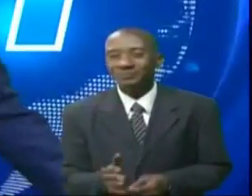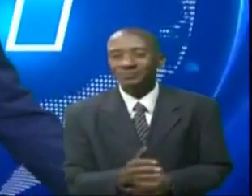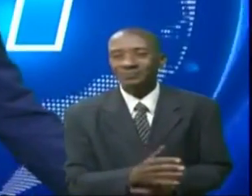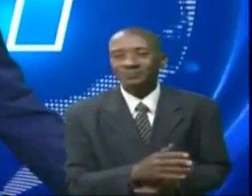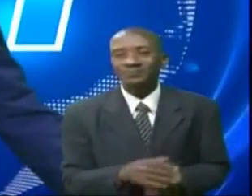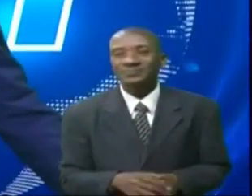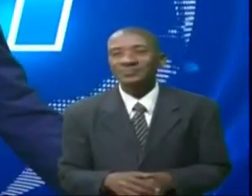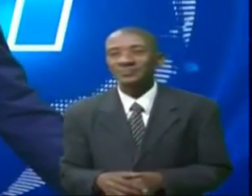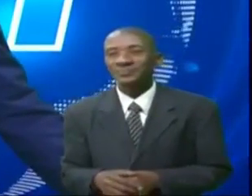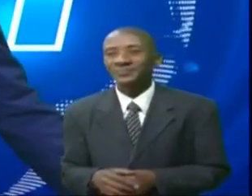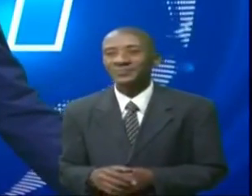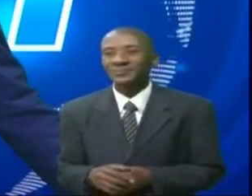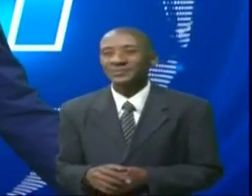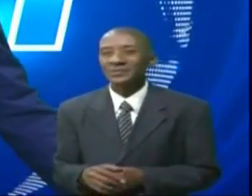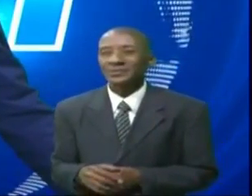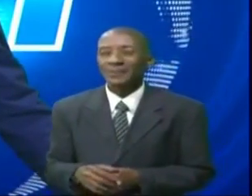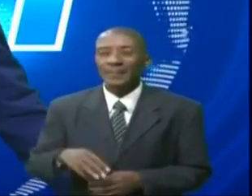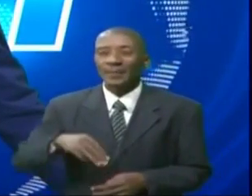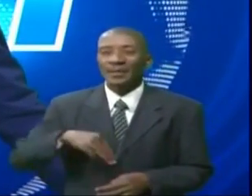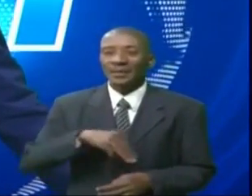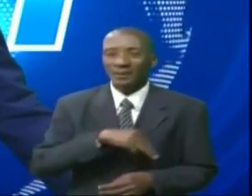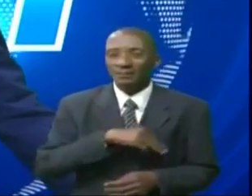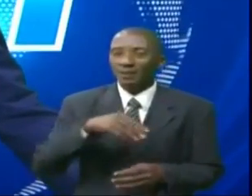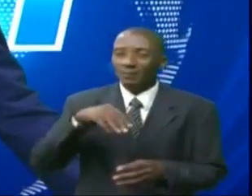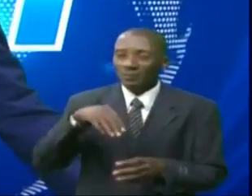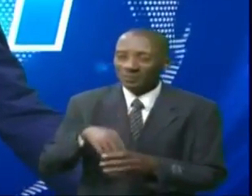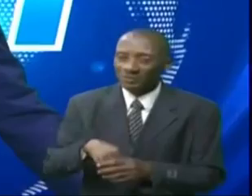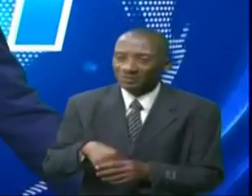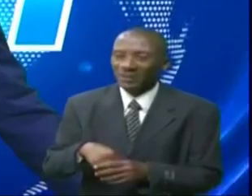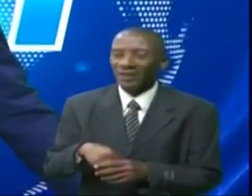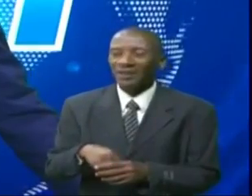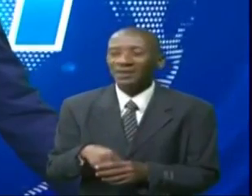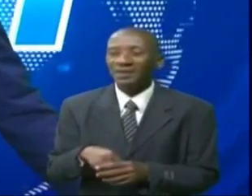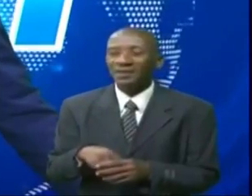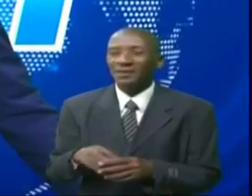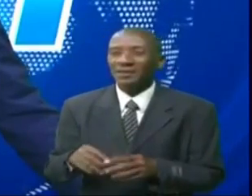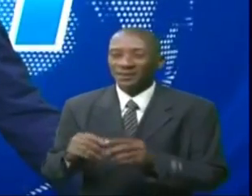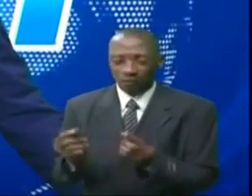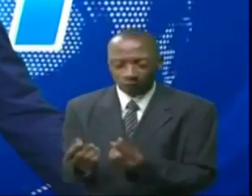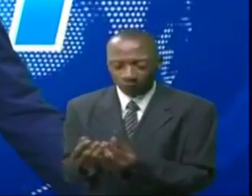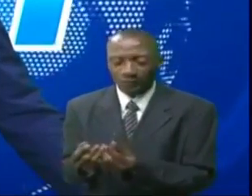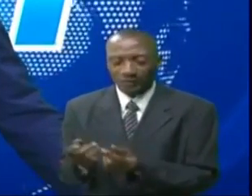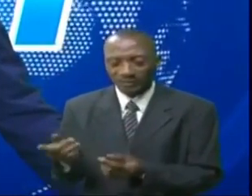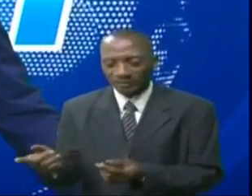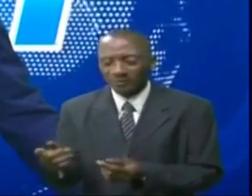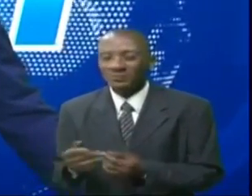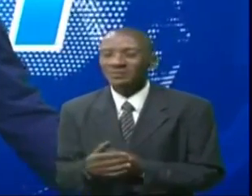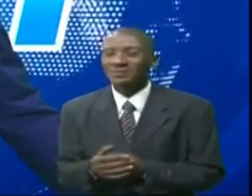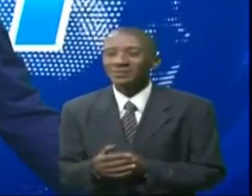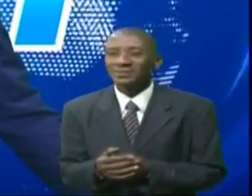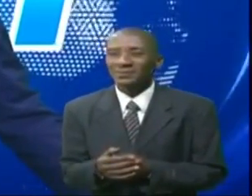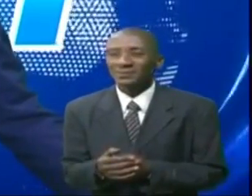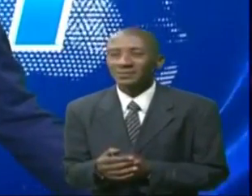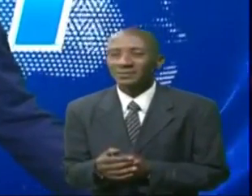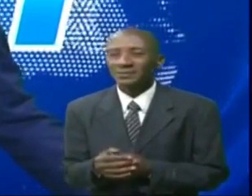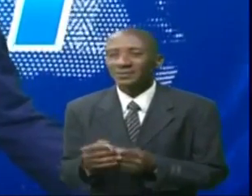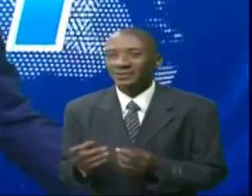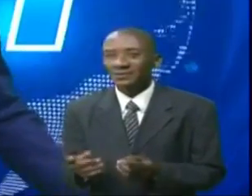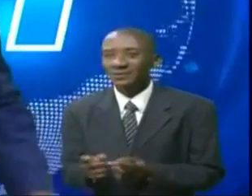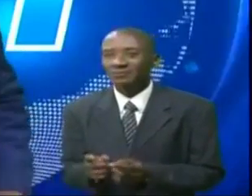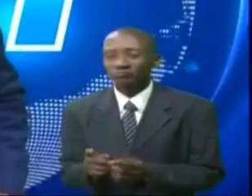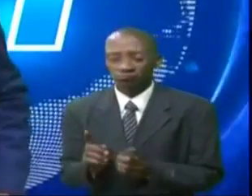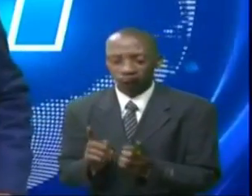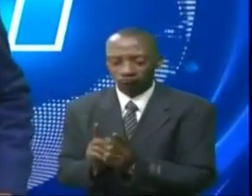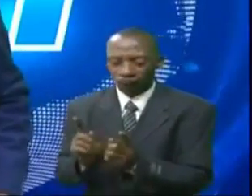de services des quarantaines animales et végétales travaillent dans des conditions déplorables. Hier, ils ont rencontré le ministre de tutelle,